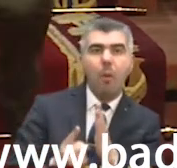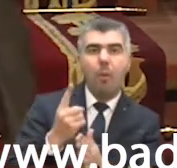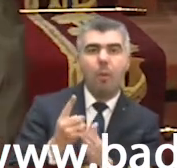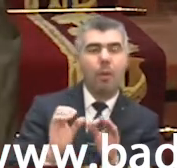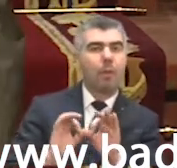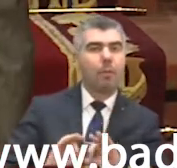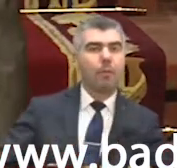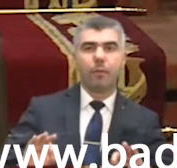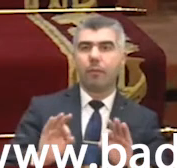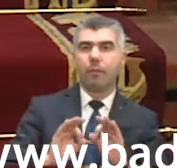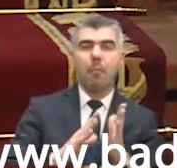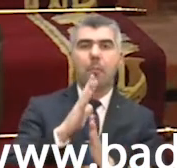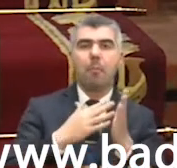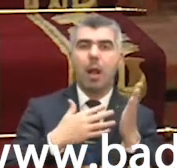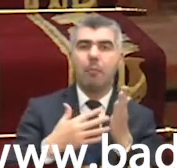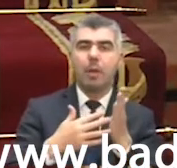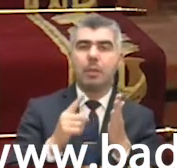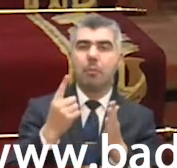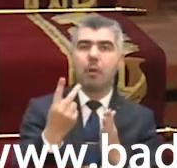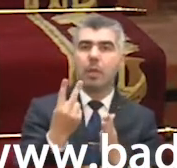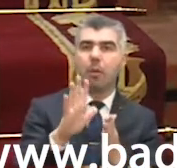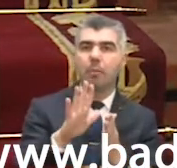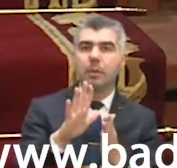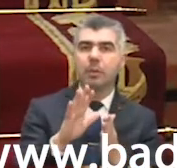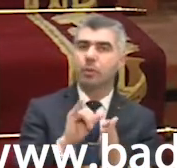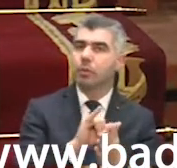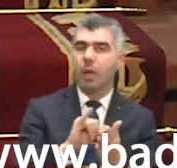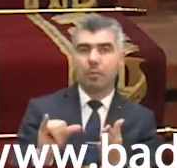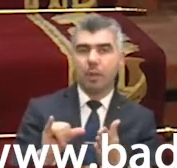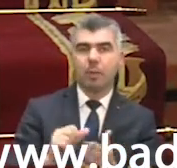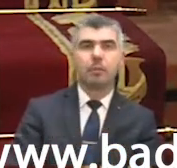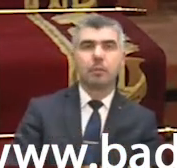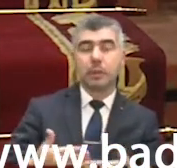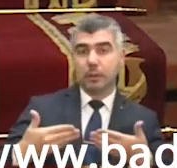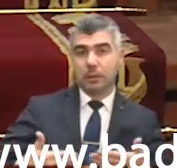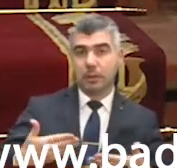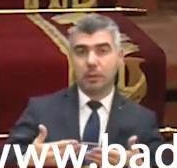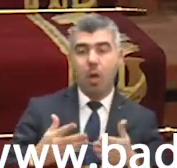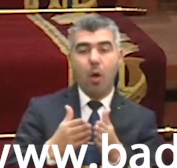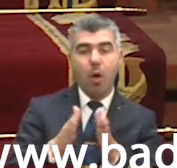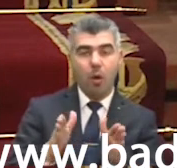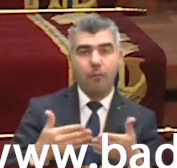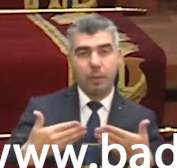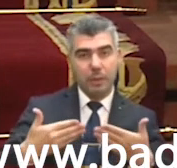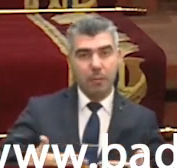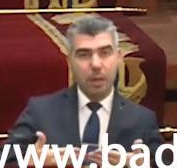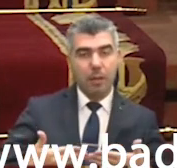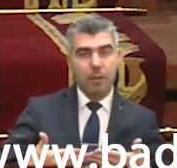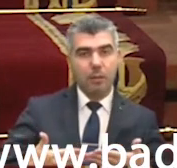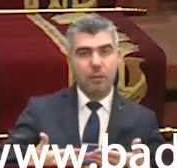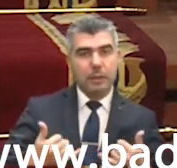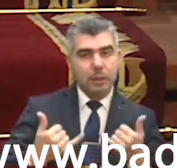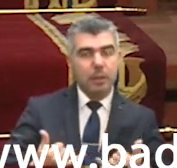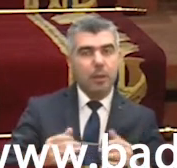واحدة برمجت المادة 152 ولو مرة واحدة. الآن منذ الافتتاح إلى يومنا هذا مازال